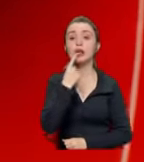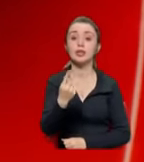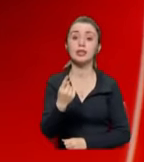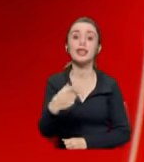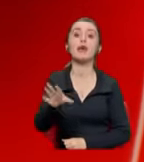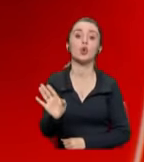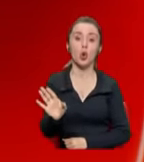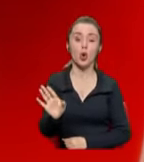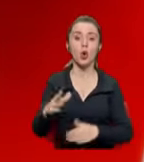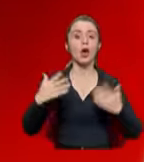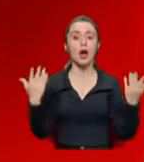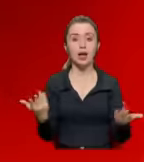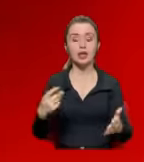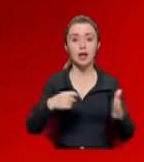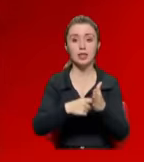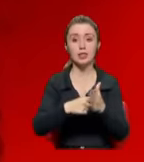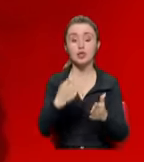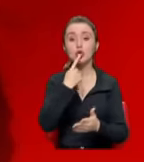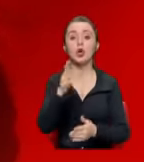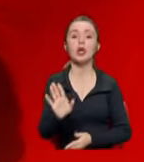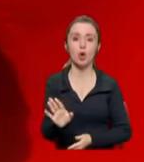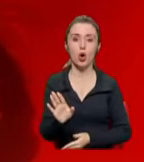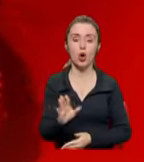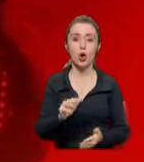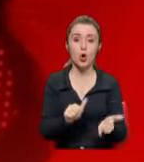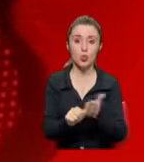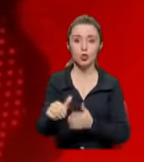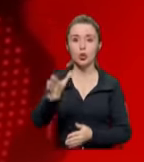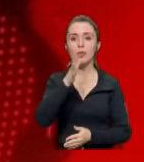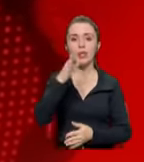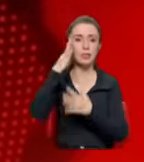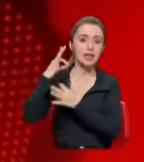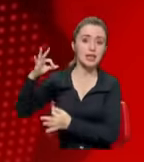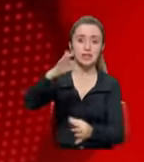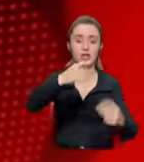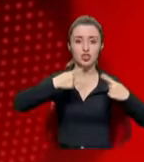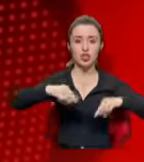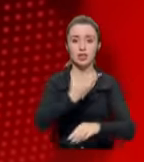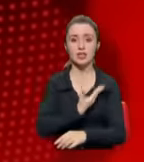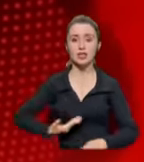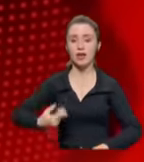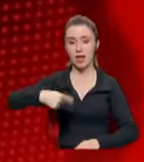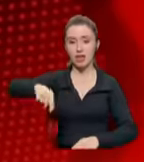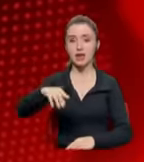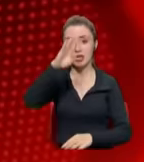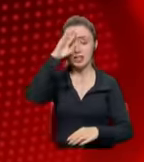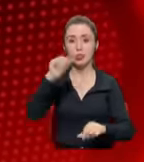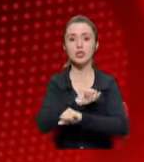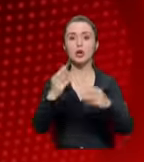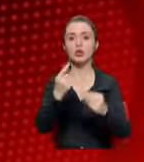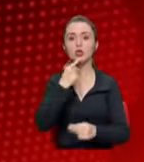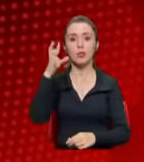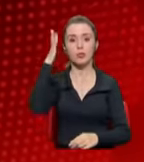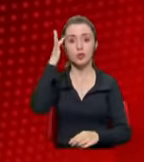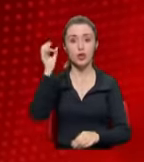diyemiyor Hatta ismini dahi ağzına almıyor bütün bilim insanlarının çevrecilerin İstanbul'un sonu olur dediği Profesör Doktor